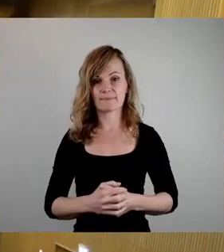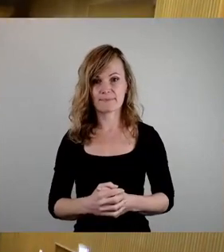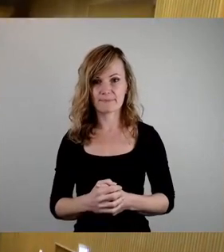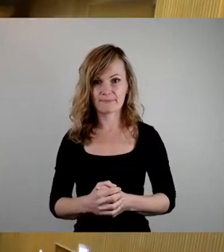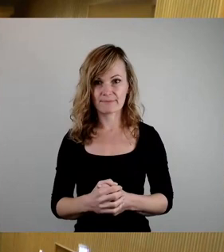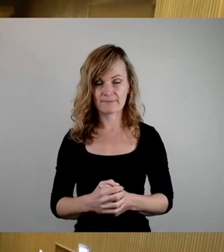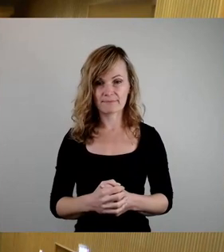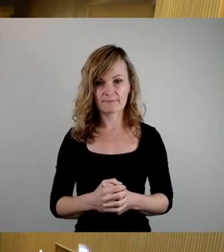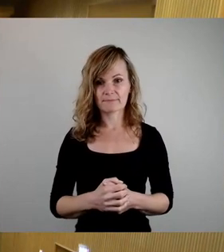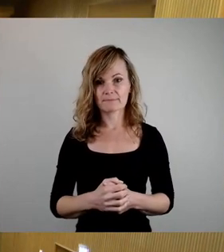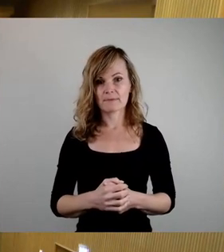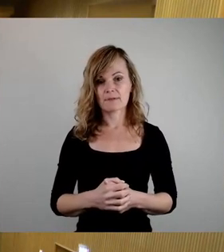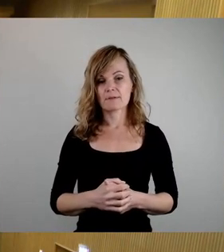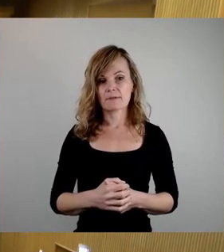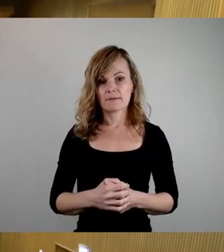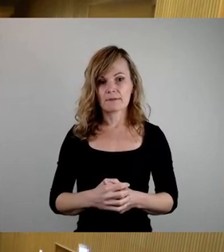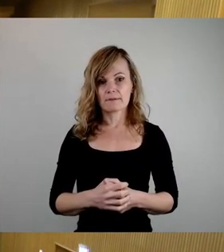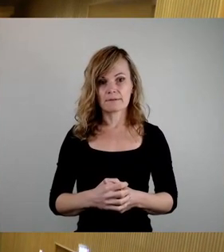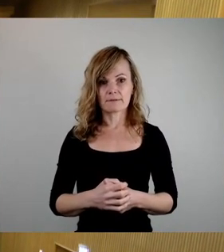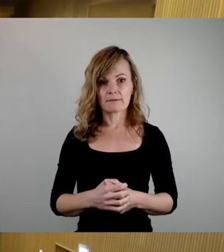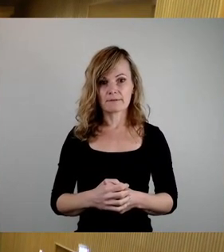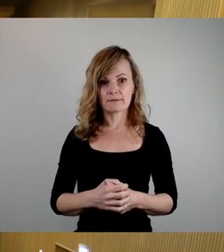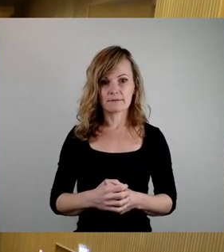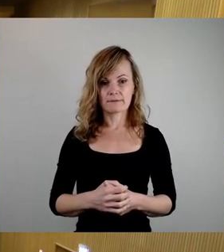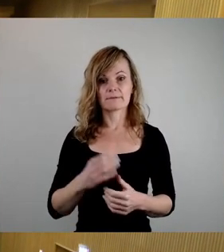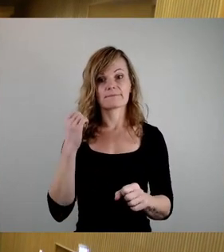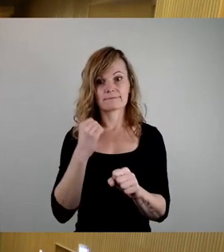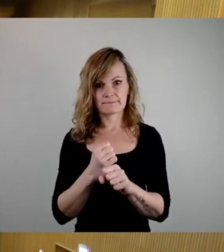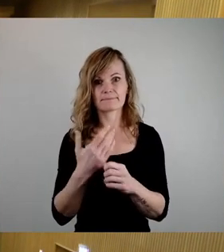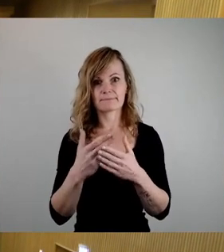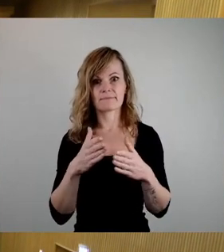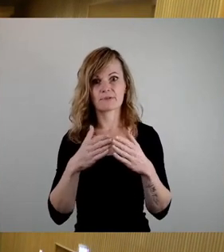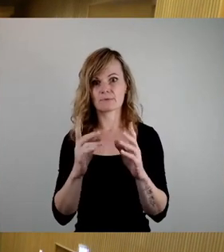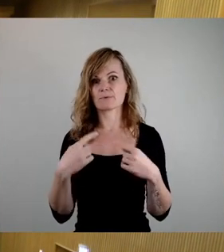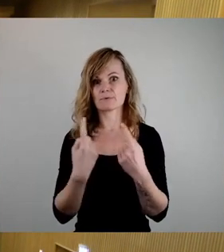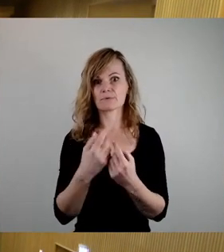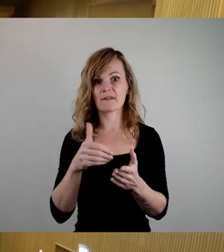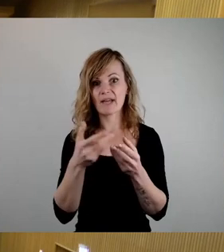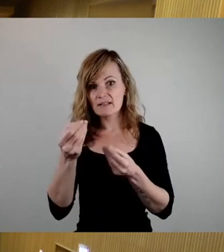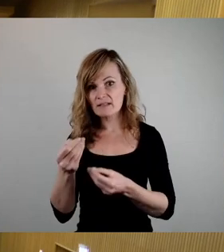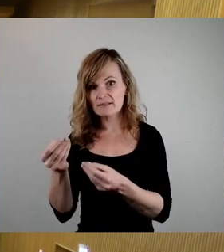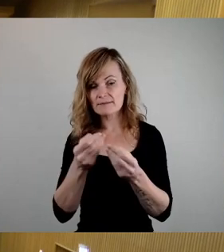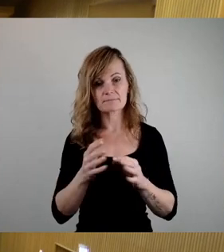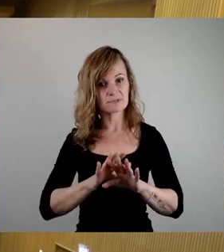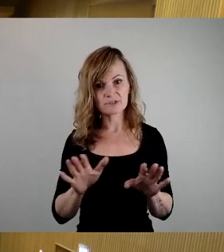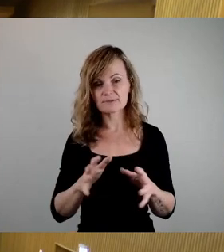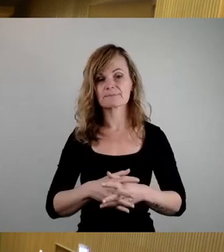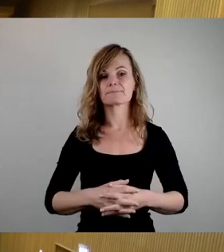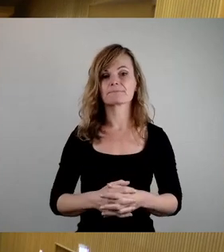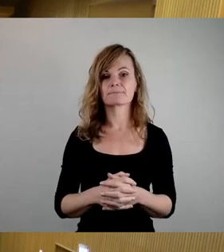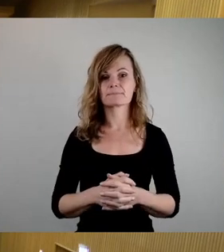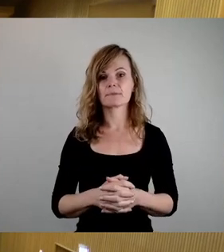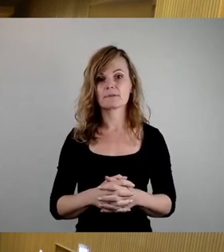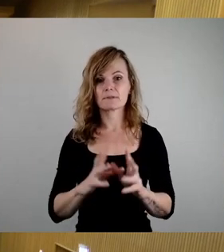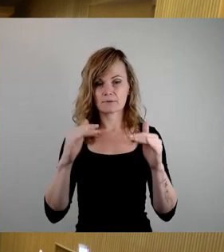So, damit wären wir erstmal durch die Fraktionsrunde durch. Weitere Redebeiträge haben wir jetzt signalisiert in der Reihenfolge Herr